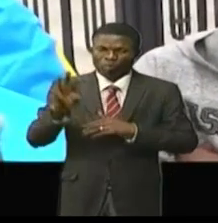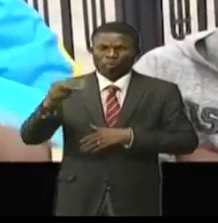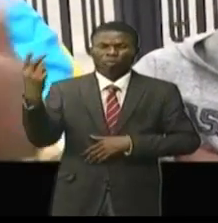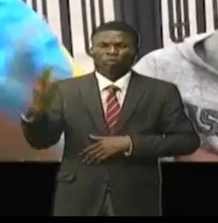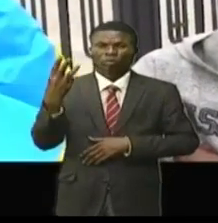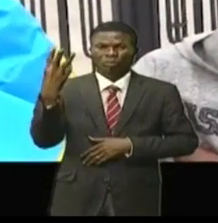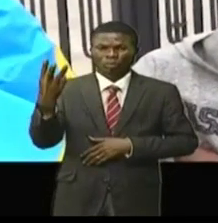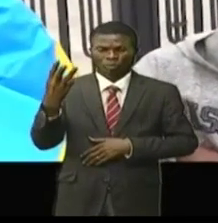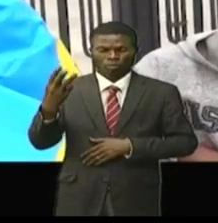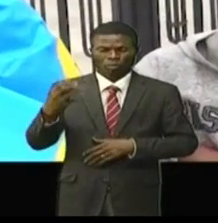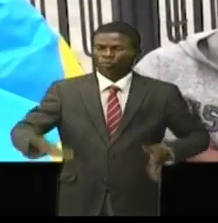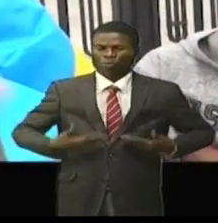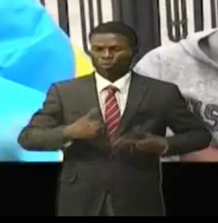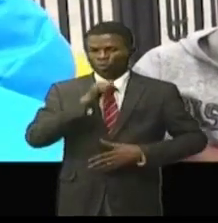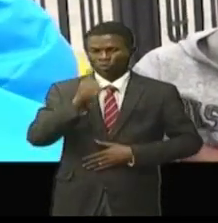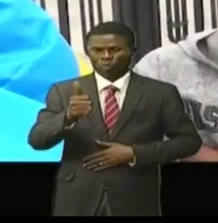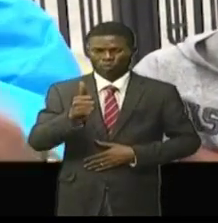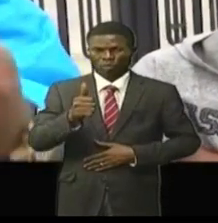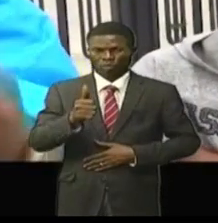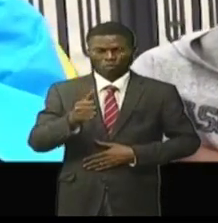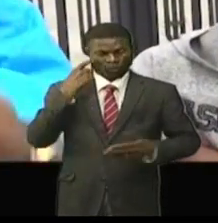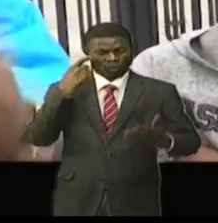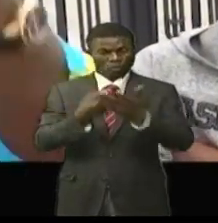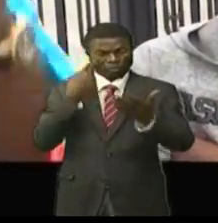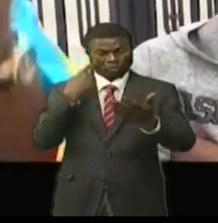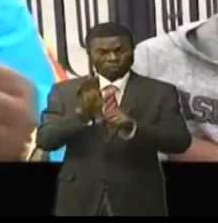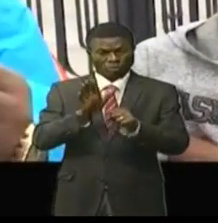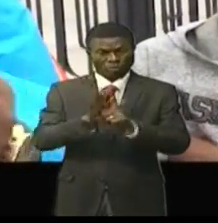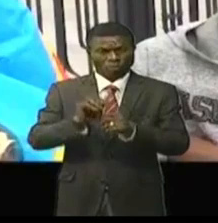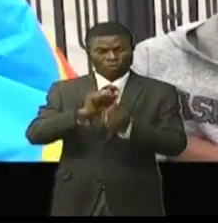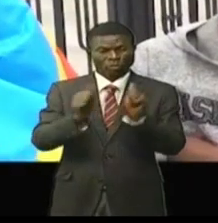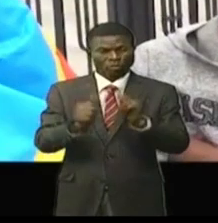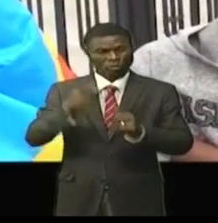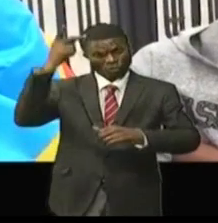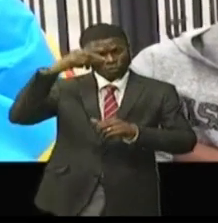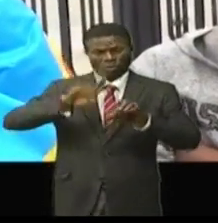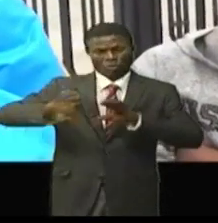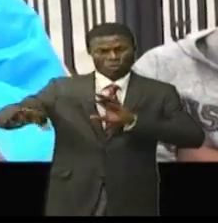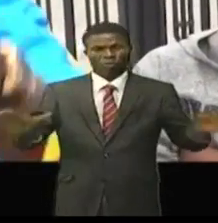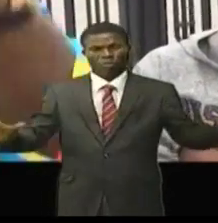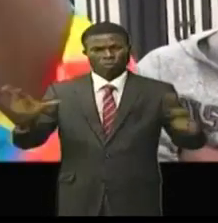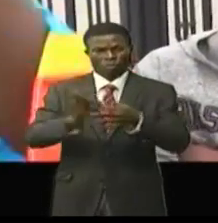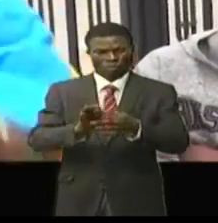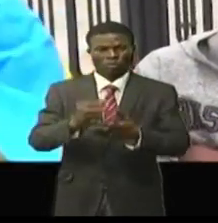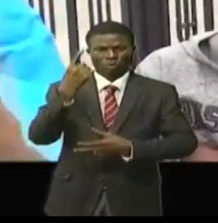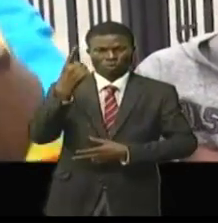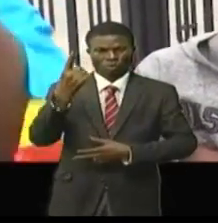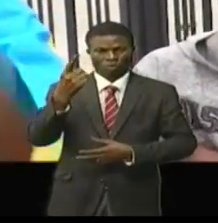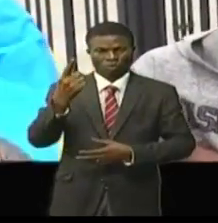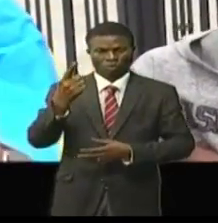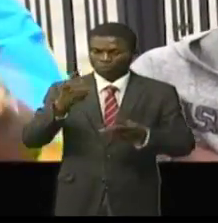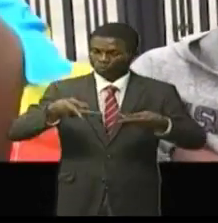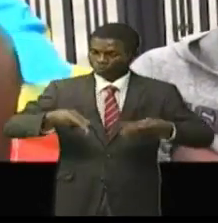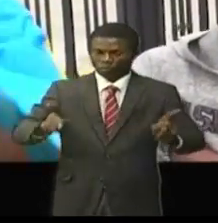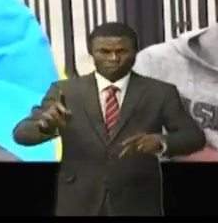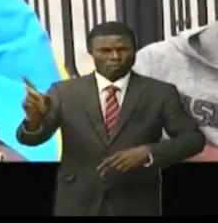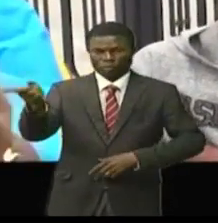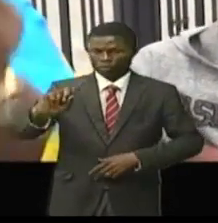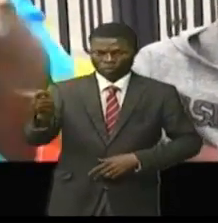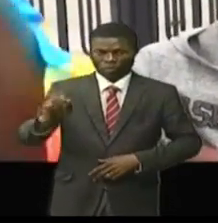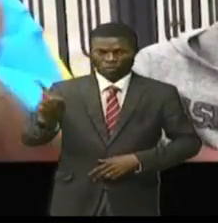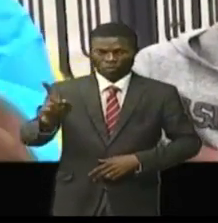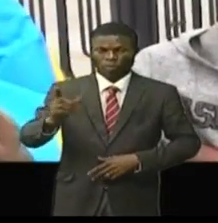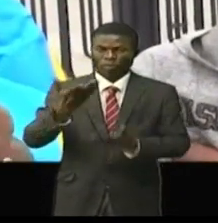nous dépasser, à transcender nos divergences, nos égos, pour se mettre ensemble, pour ne jamais céder, pour permettre